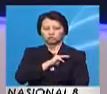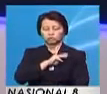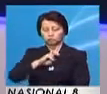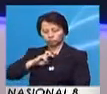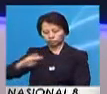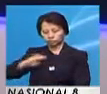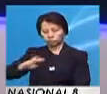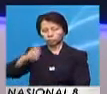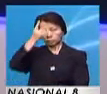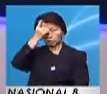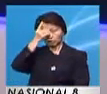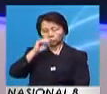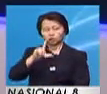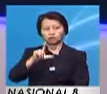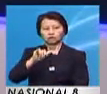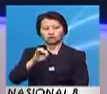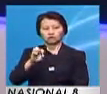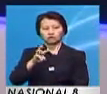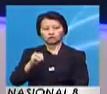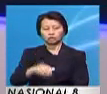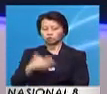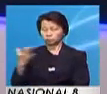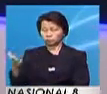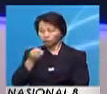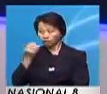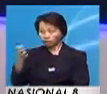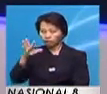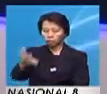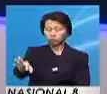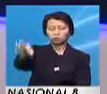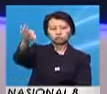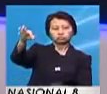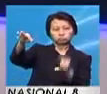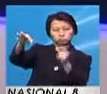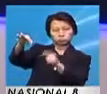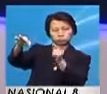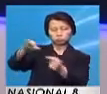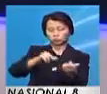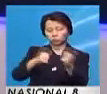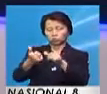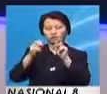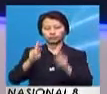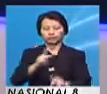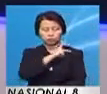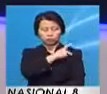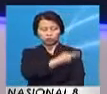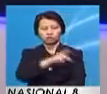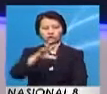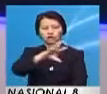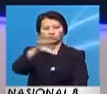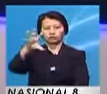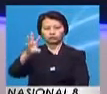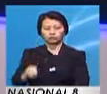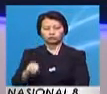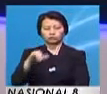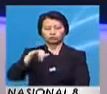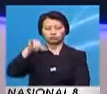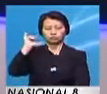Liao Tiong Lai. Beliau dimaklumkan mengenai penemuan serpihan tersebut oleh pihak berkuasa Afrika Selatan semalam.